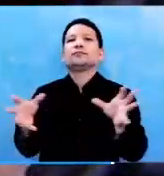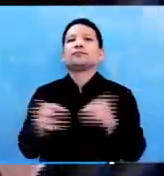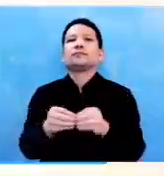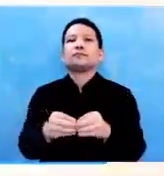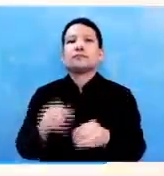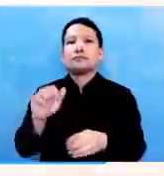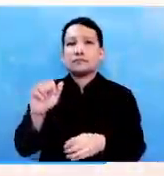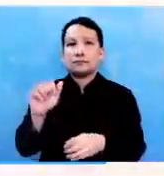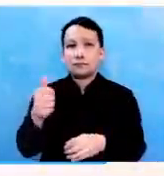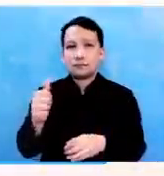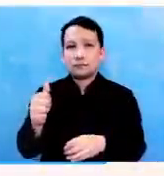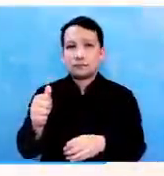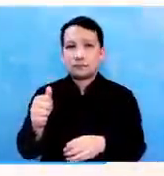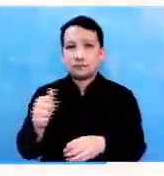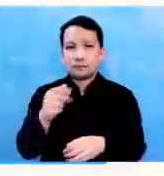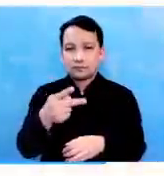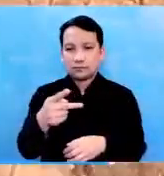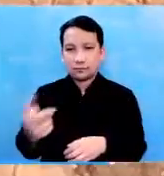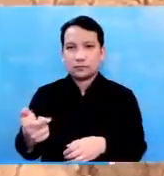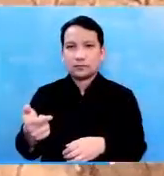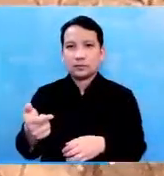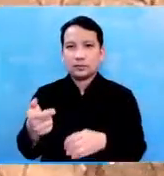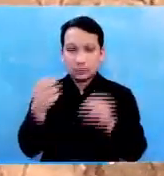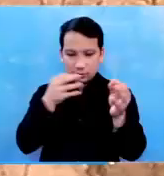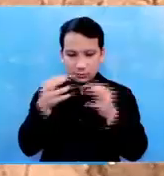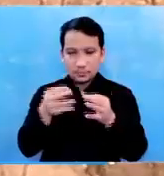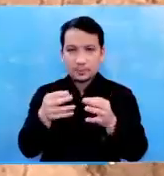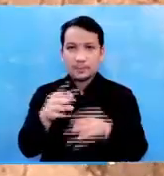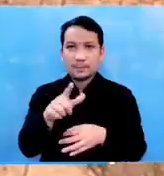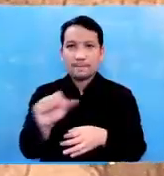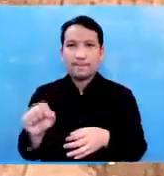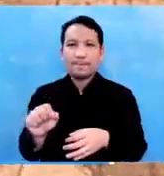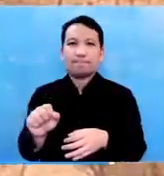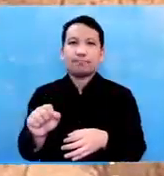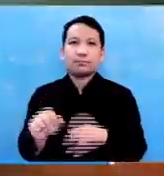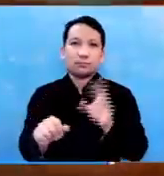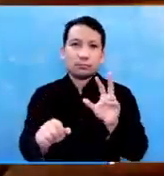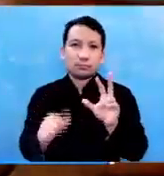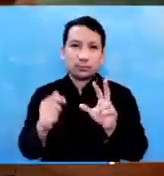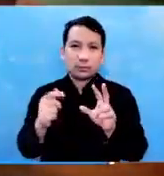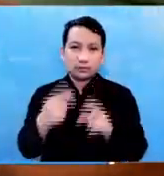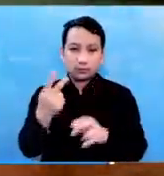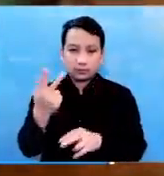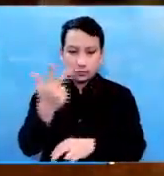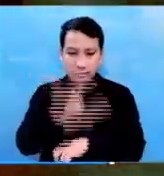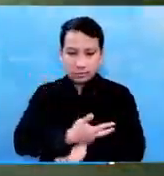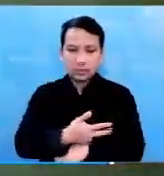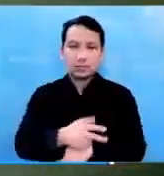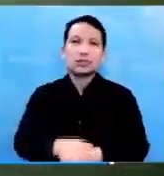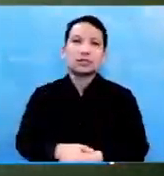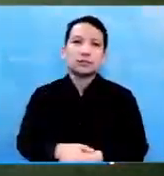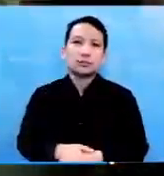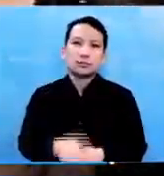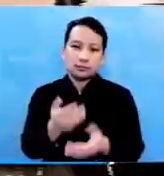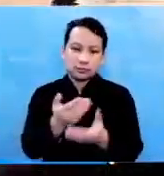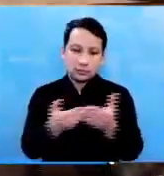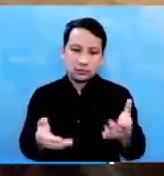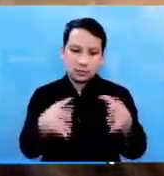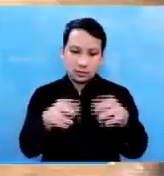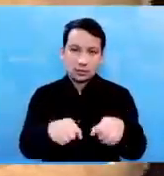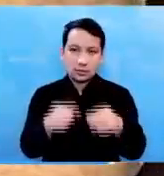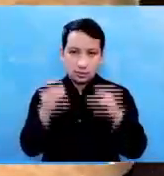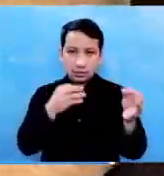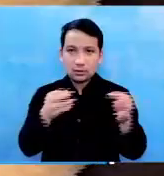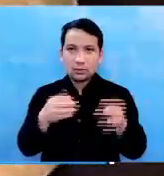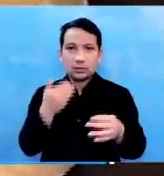10 kilo ng droga ang nagagawa sa mga umanoy shabu lab kada dalawa o tatlong araw. Nasabat noon ang mga kagamit na sa paggawa ng droga at